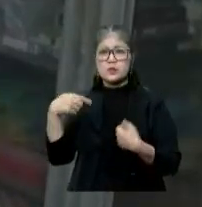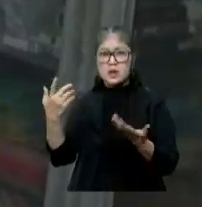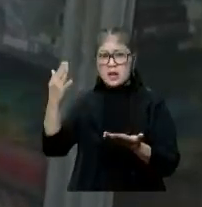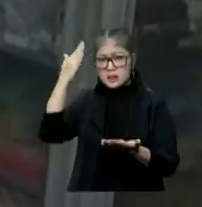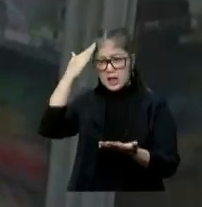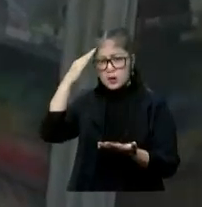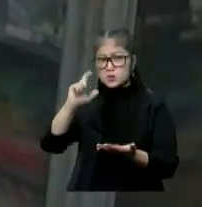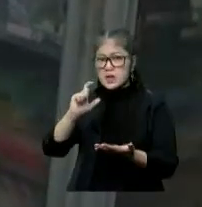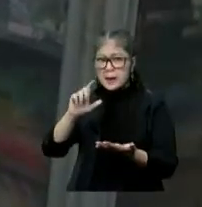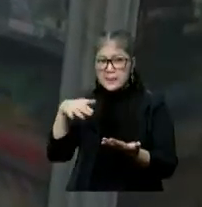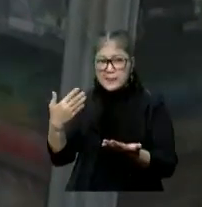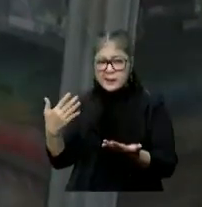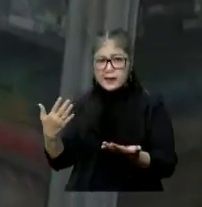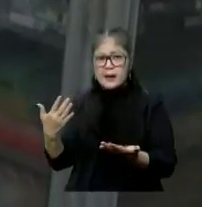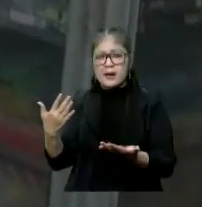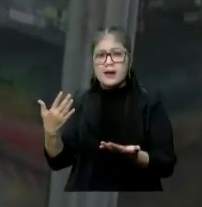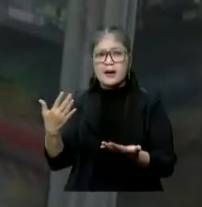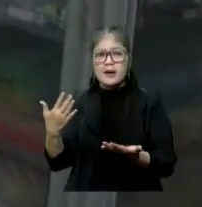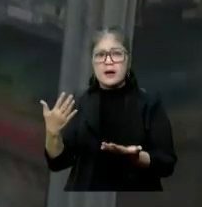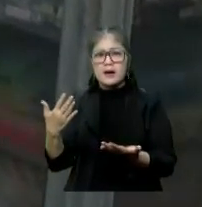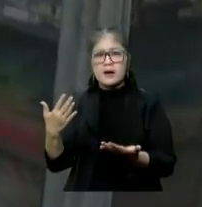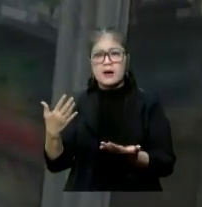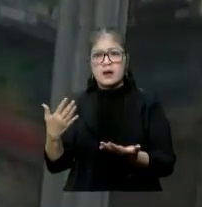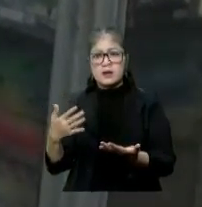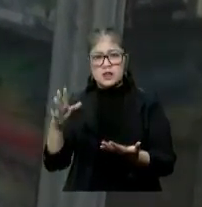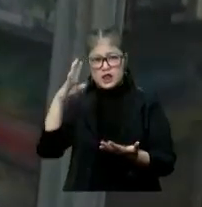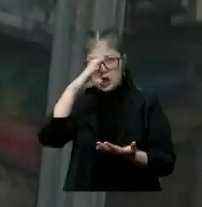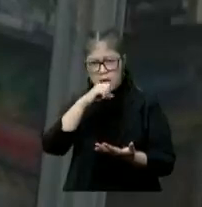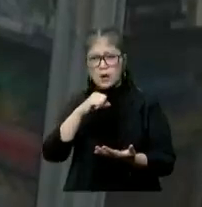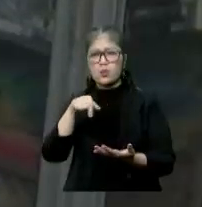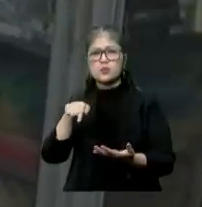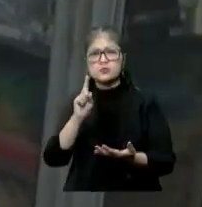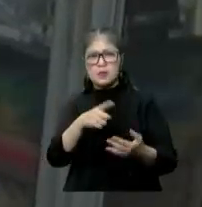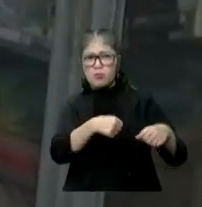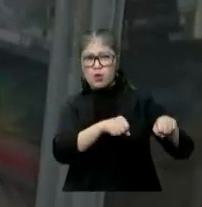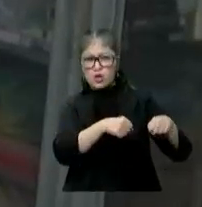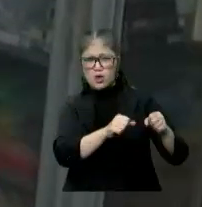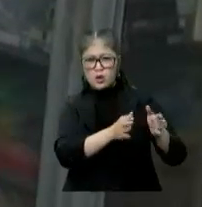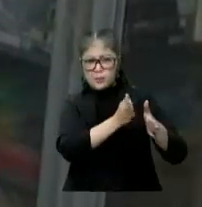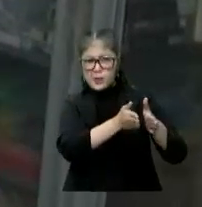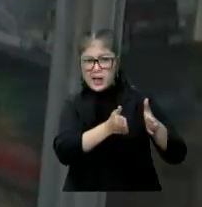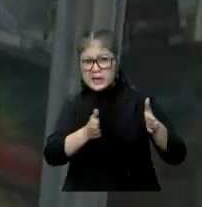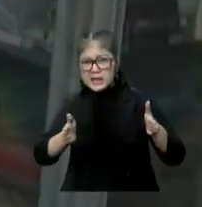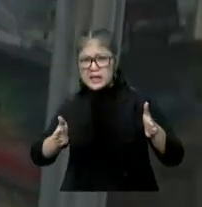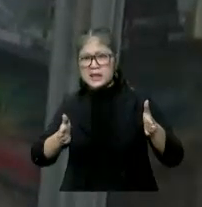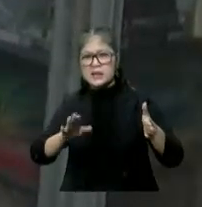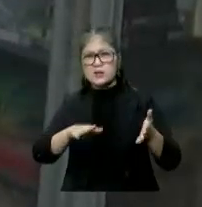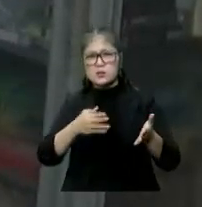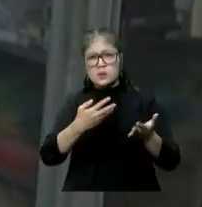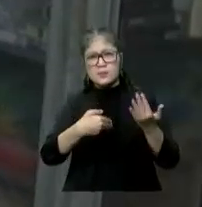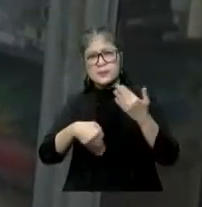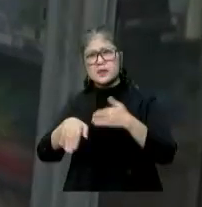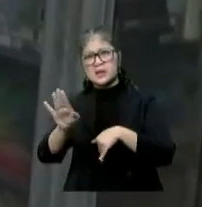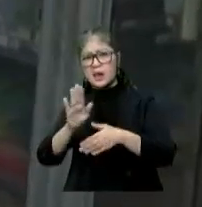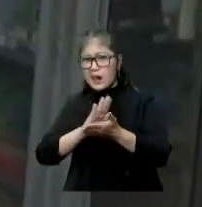k tahunya sepeda motor yang diparkir itu langsung pergi terus yang punya toko